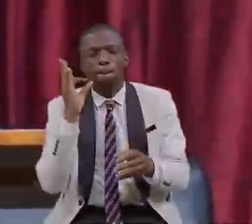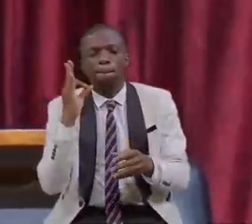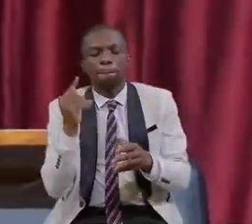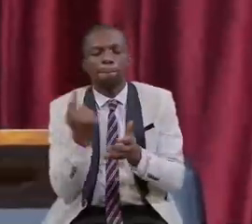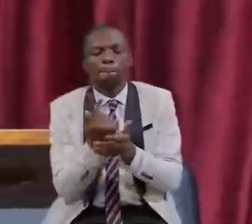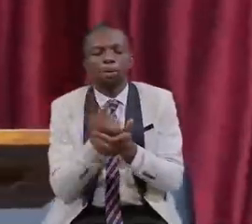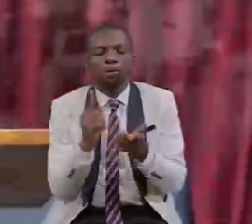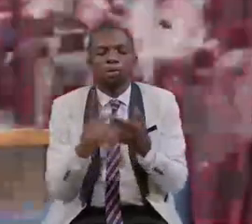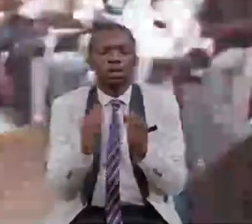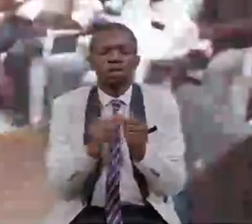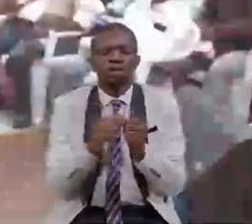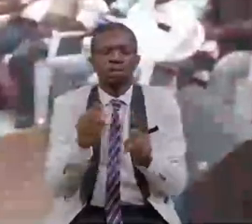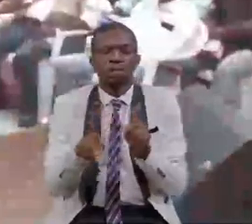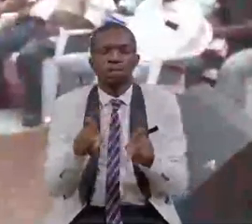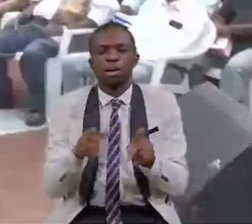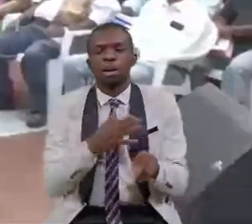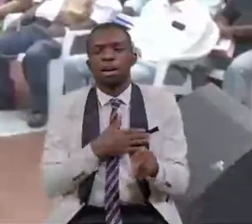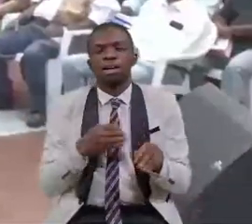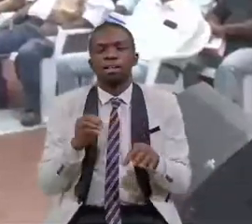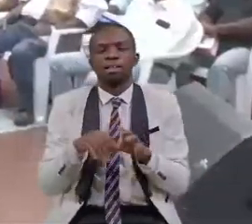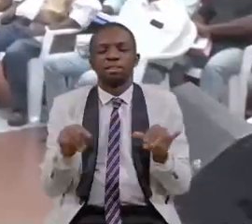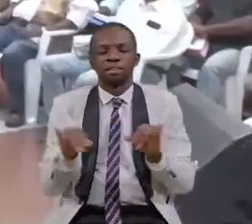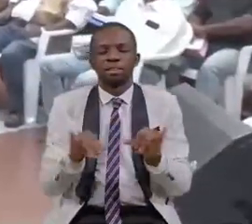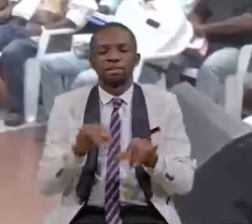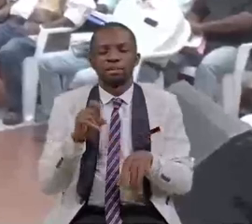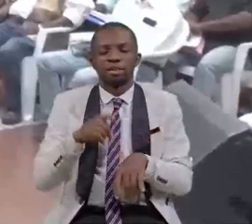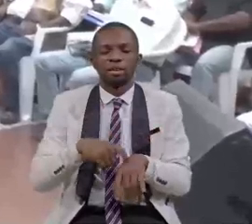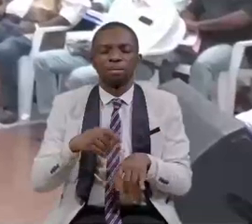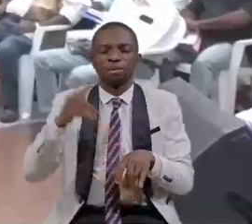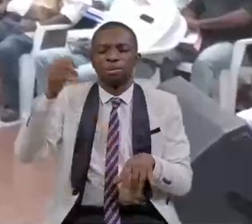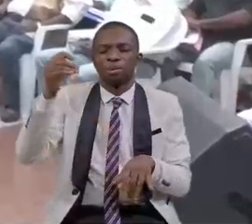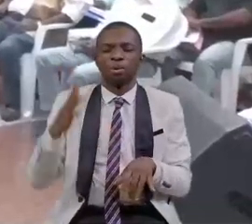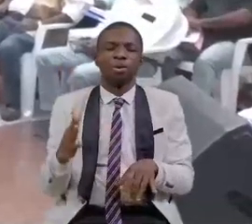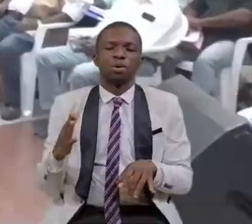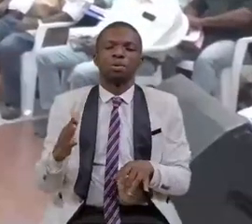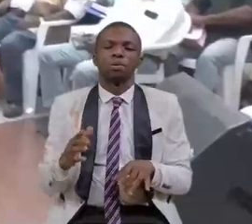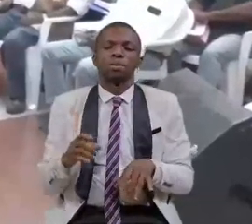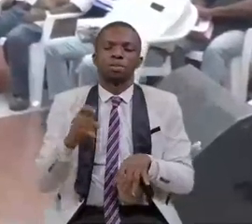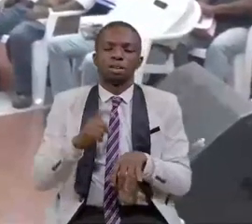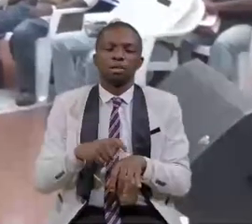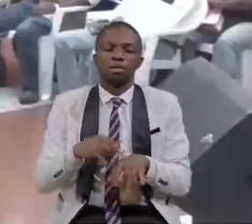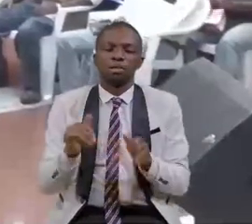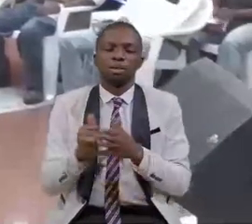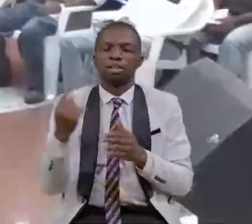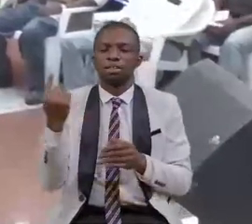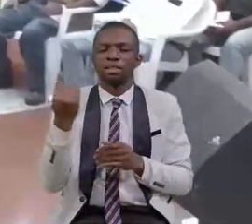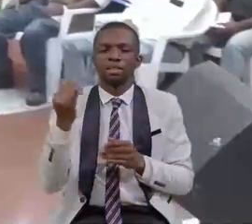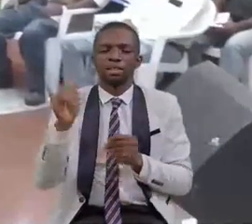Et au moment, au temps que Dieu a fixé, ce royaume éternel